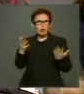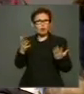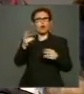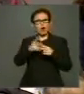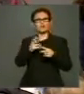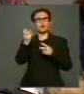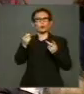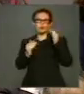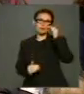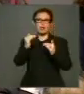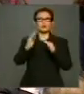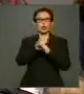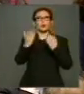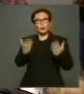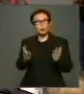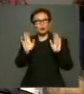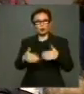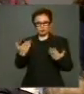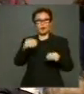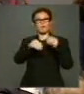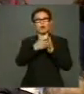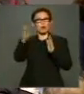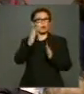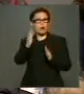tasokorotus jo tällä vaalikaudella?